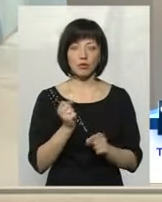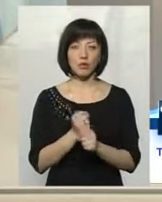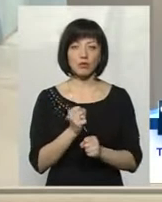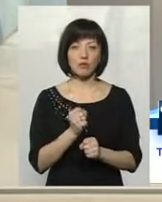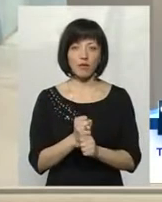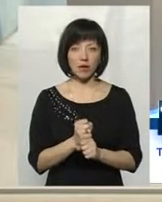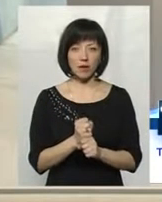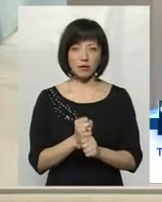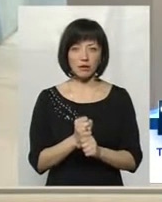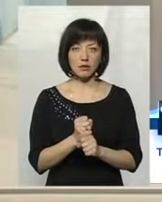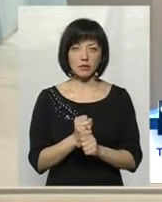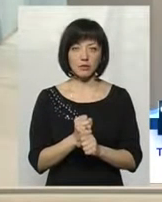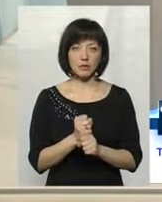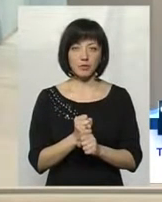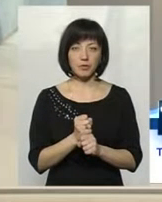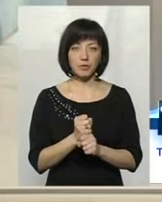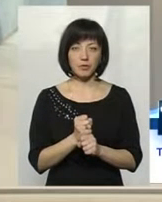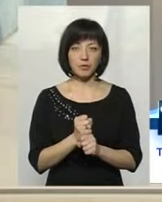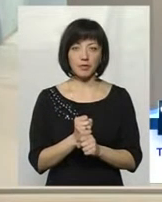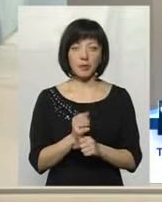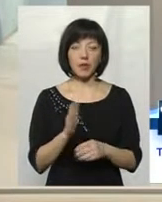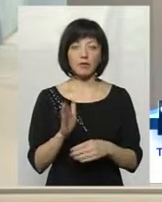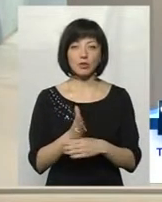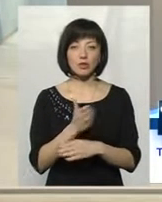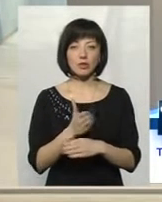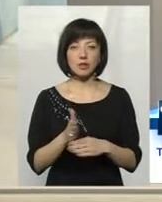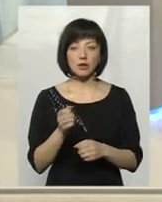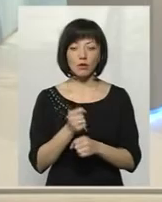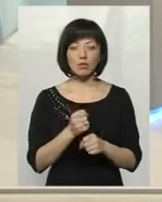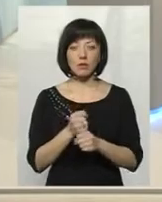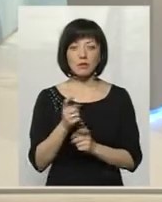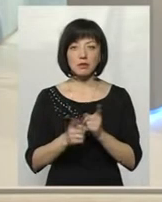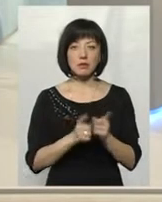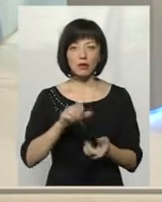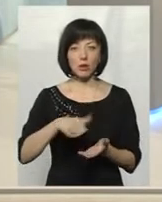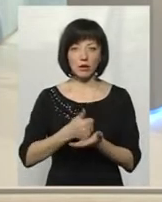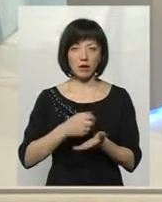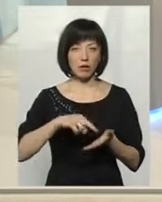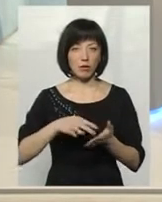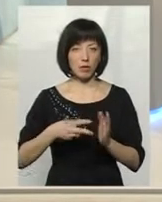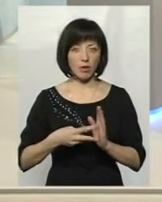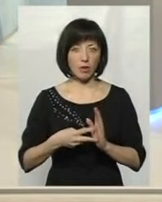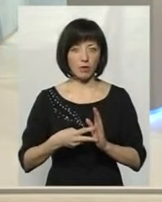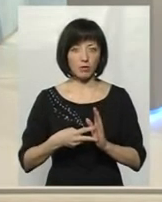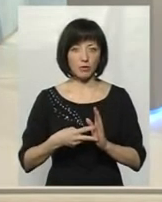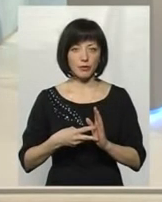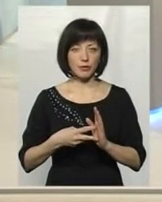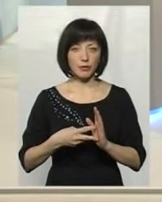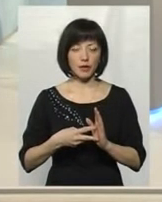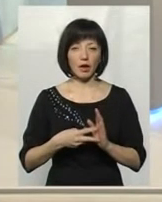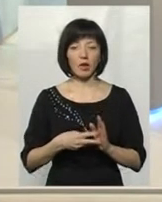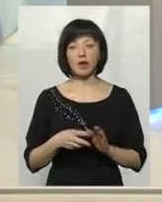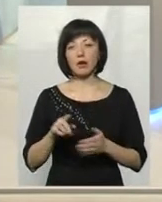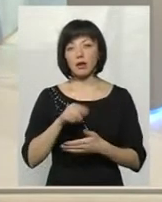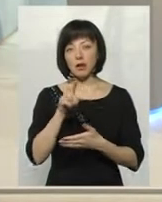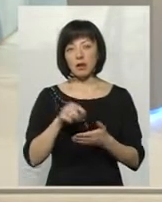працювати в частині розробки змін до генерального плану? Ну, на мій